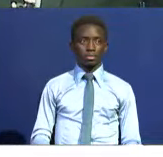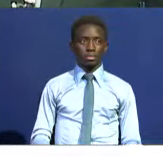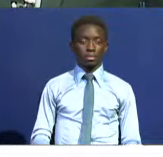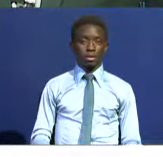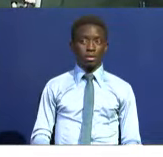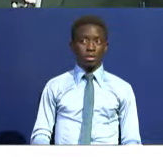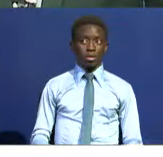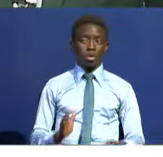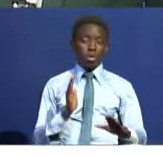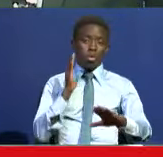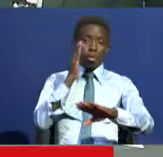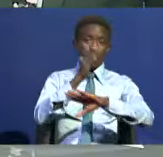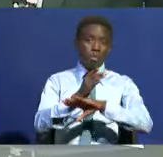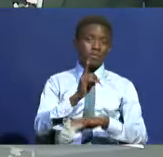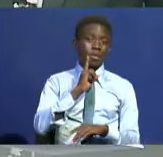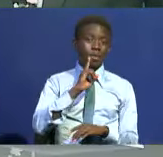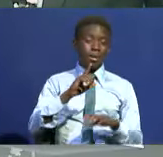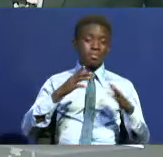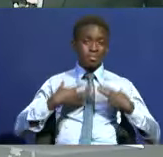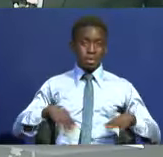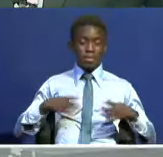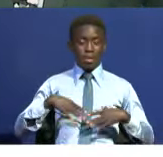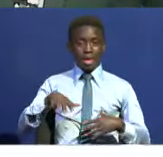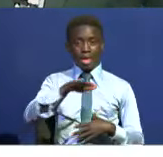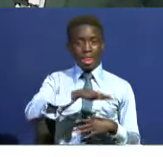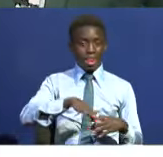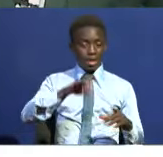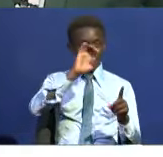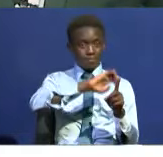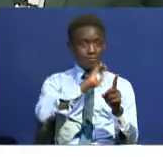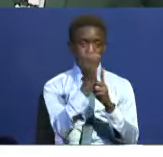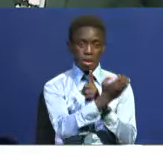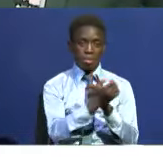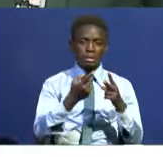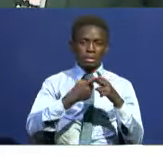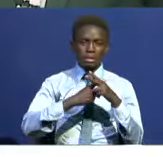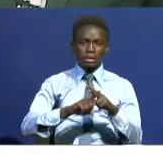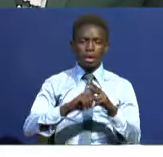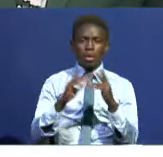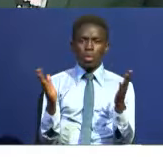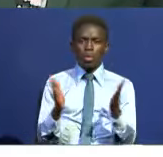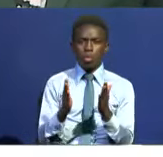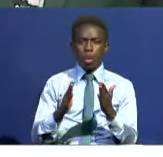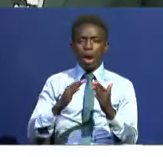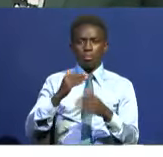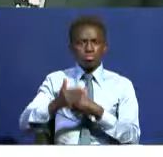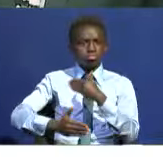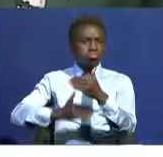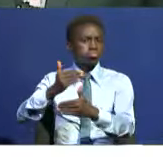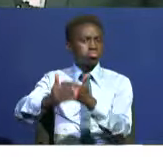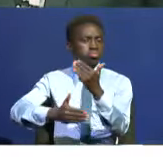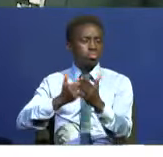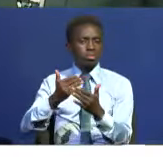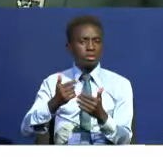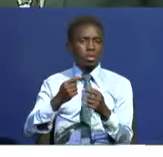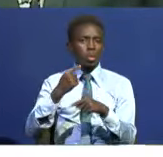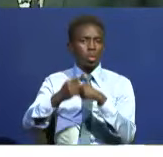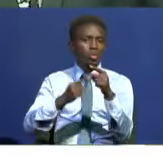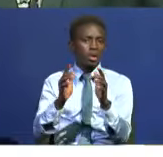Na mamia ya wadau wa mazingira wamezindua kampeni ya mazingira endelevu yanayofikiwa na watu wote.